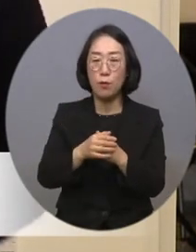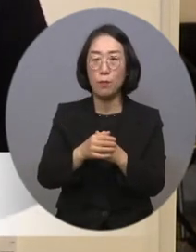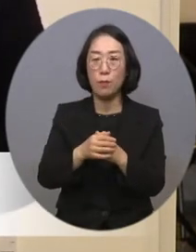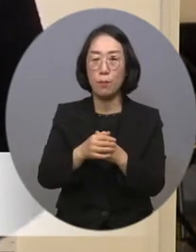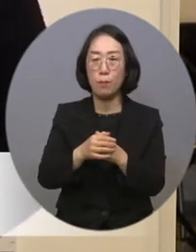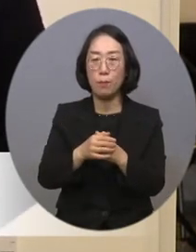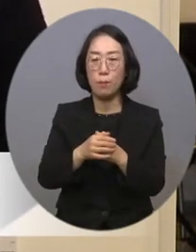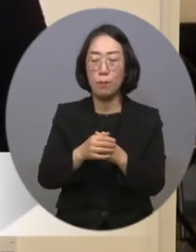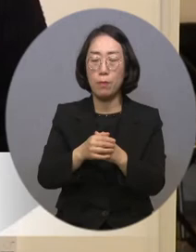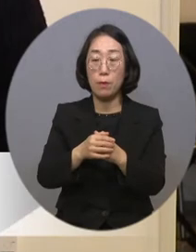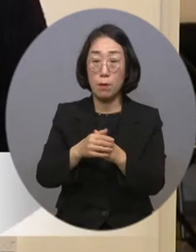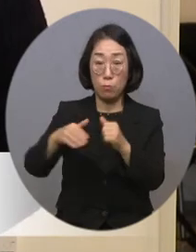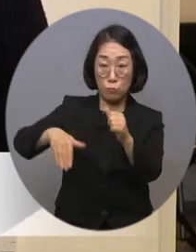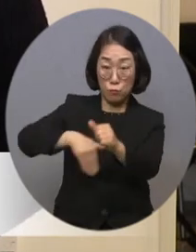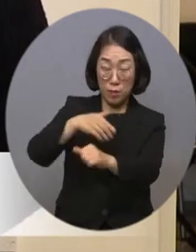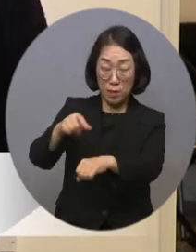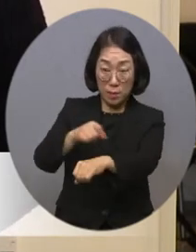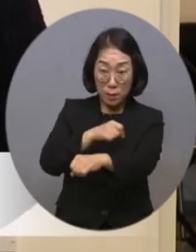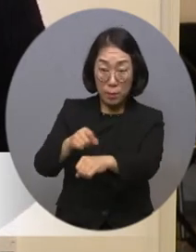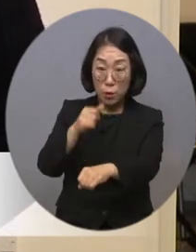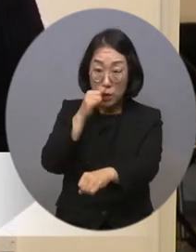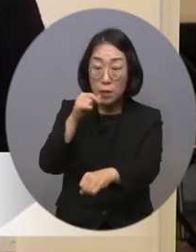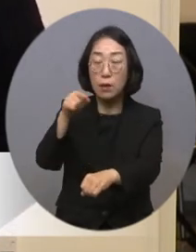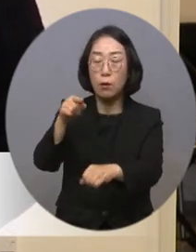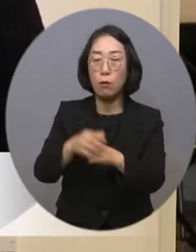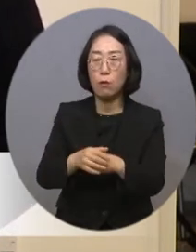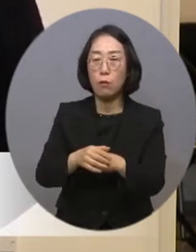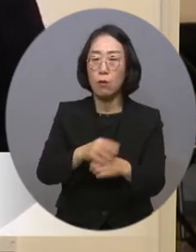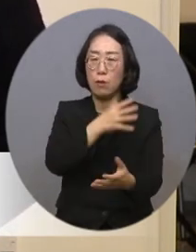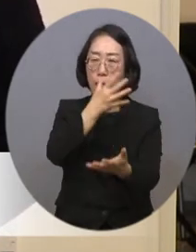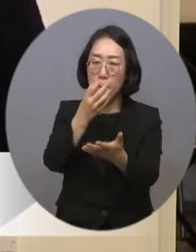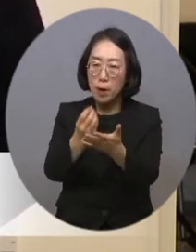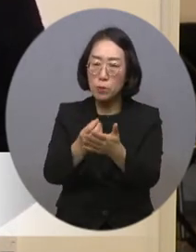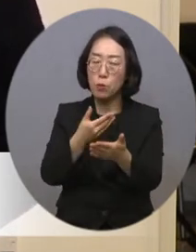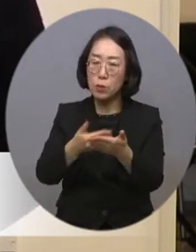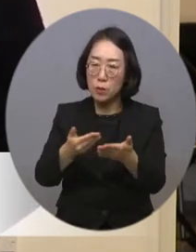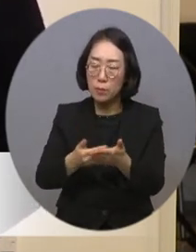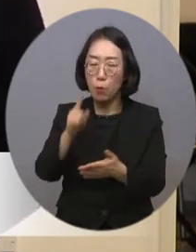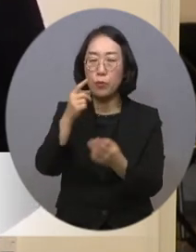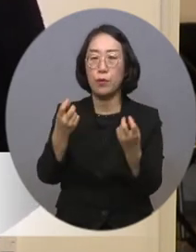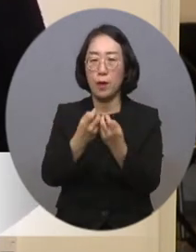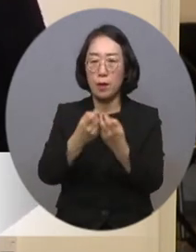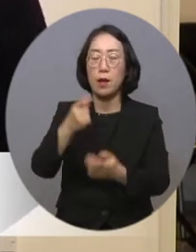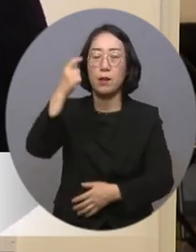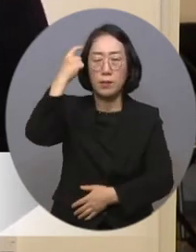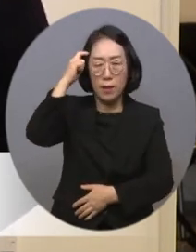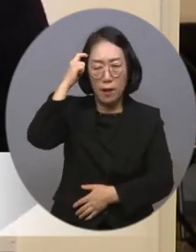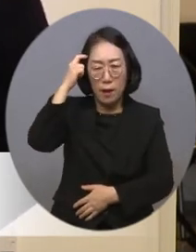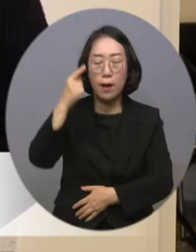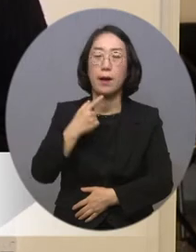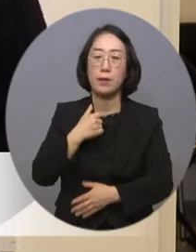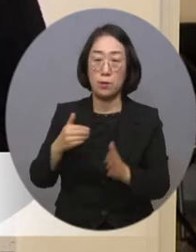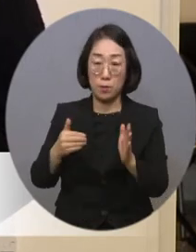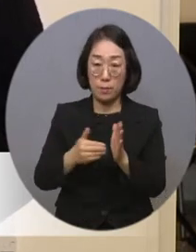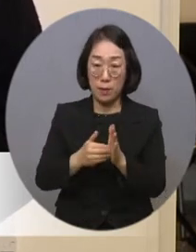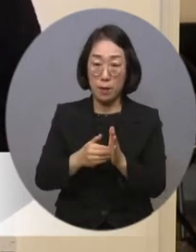그것만이 가지고 있는 특색을 어떻게 한번 표현해볼까 이런 고민은 항상 해왔습니다.